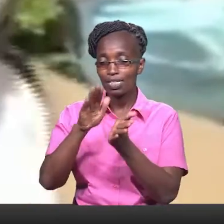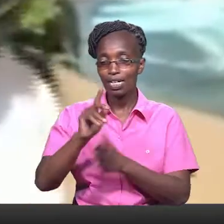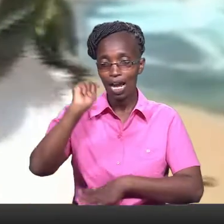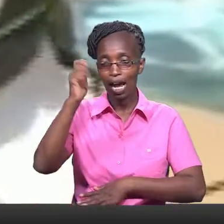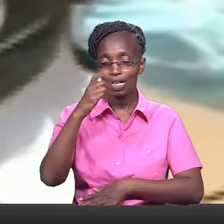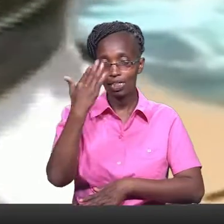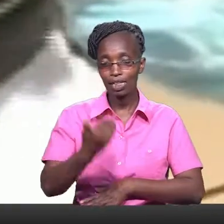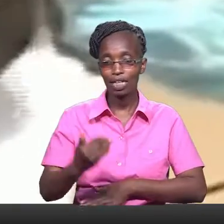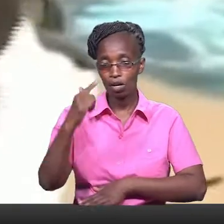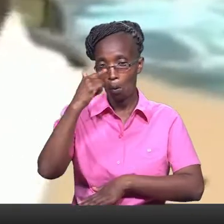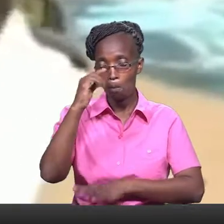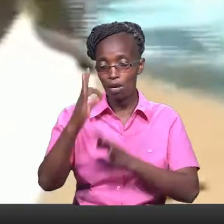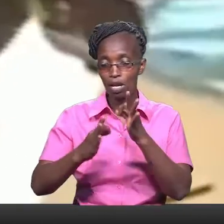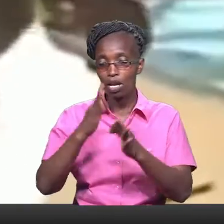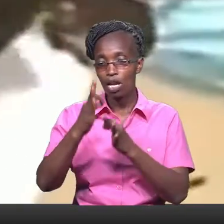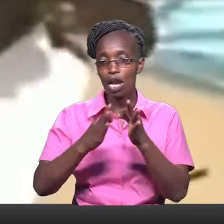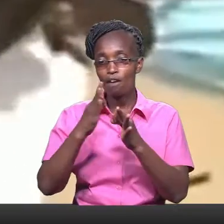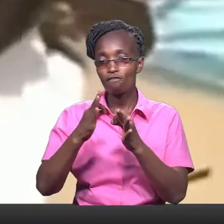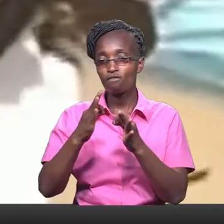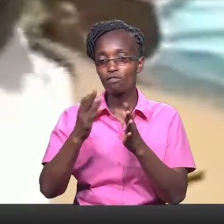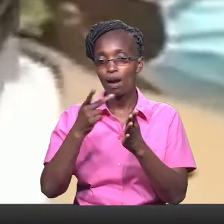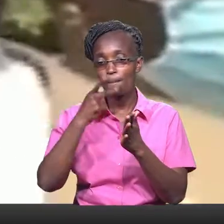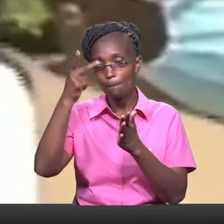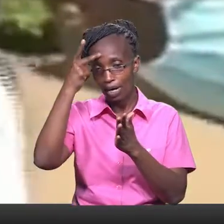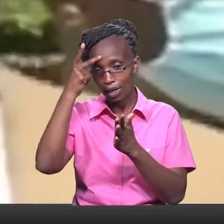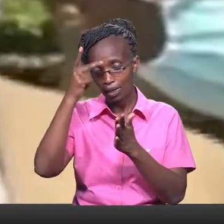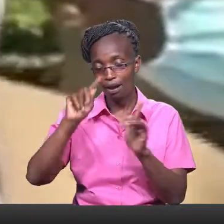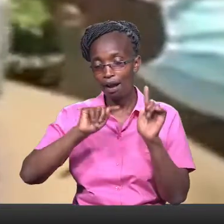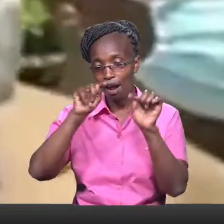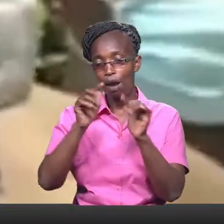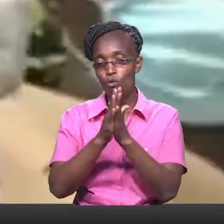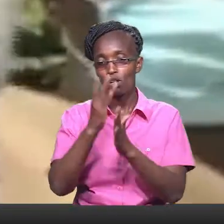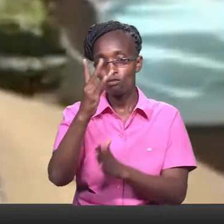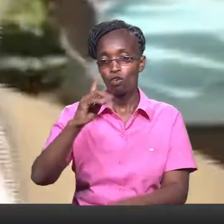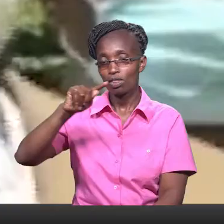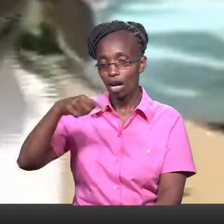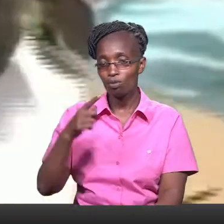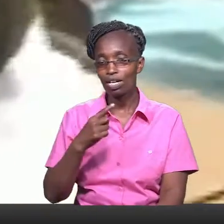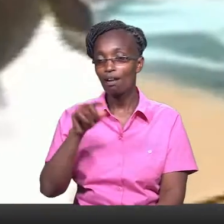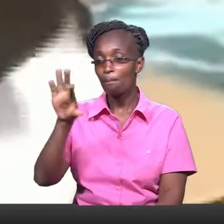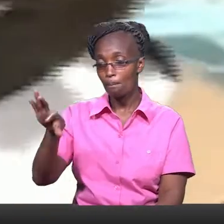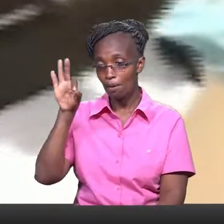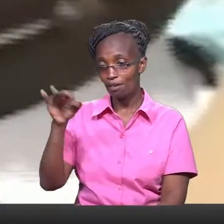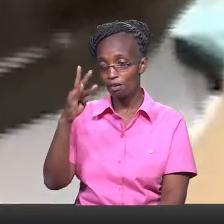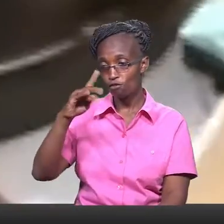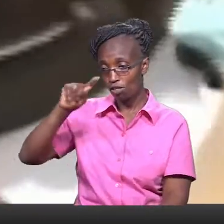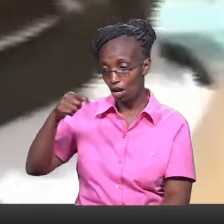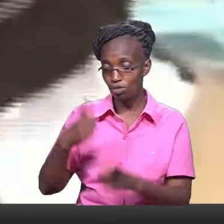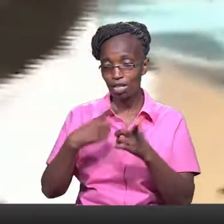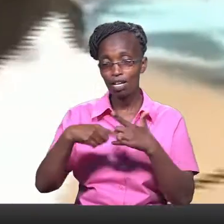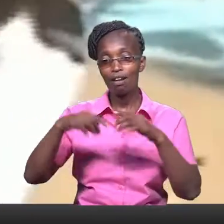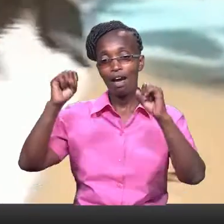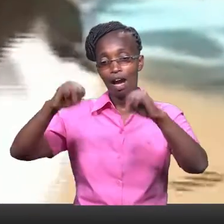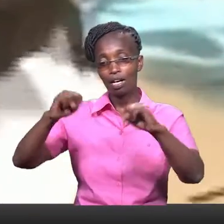a Kenyan child home. If a parent comes, you will need 10,000 but he comes with 4,000. Take the 4,000